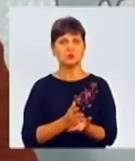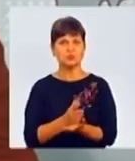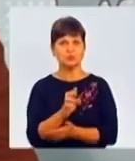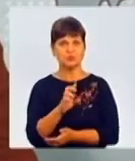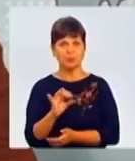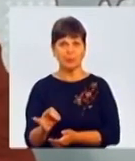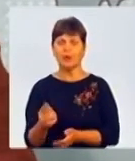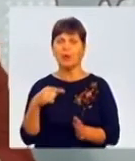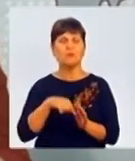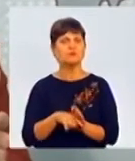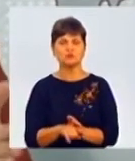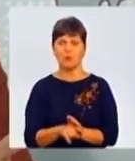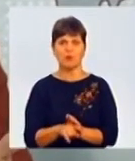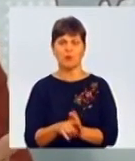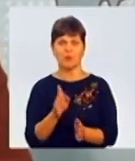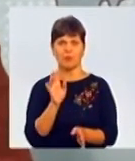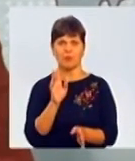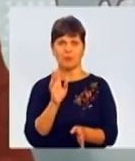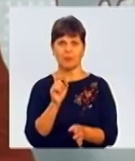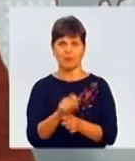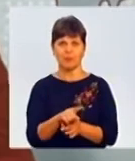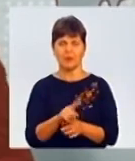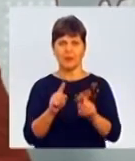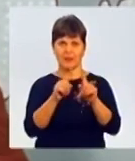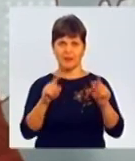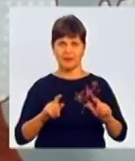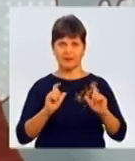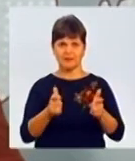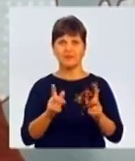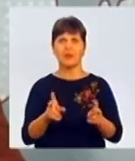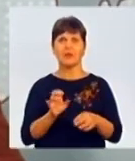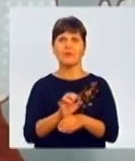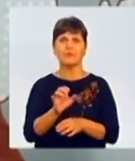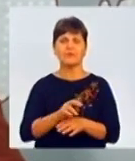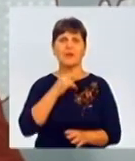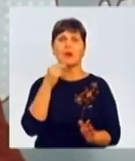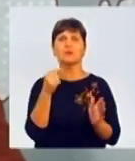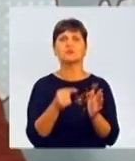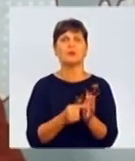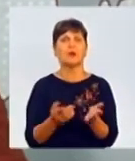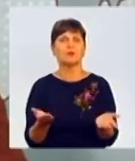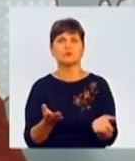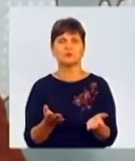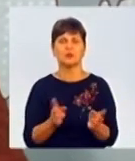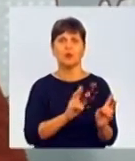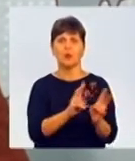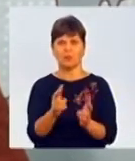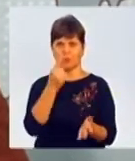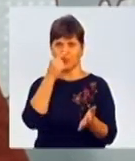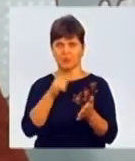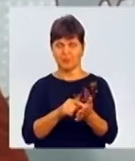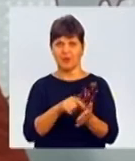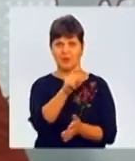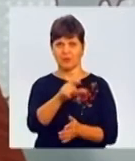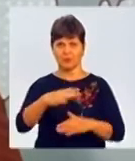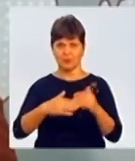в чому полягає? Ось листівки, як ви їх виготовляли, на що акцентували увагу і кому вони потрапляють до рук? Лише на пляжах чи